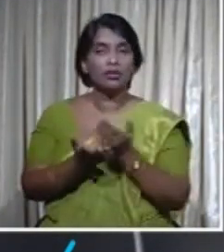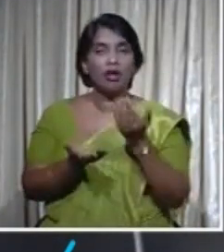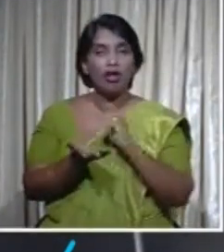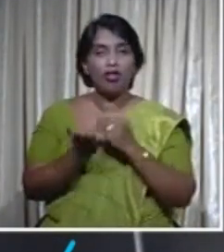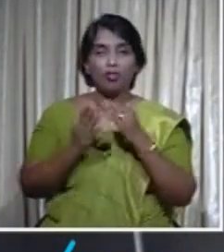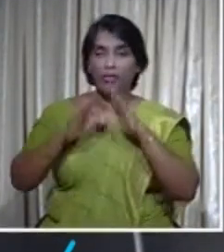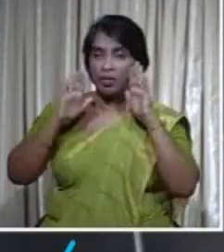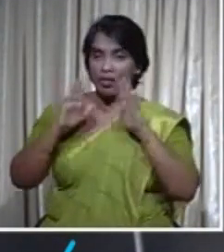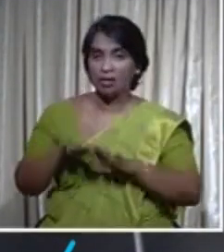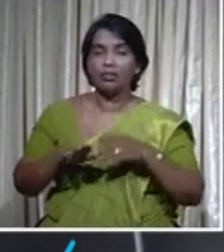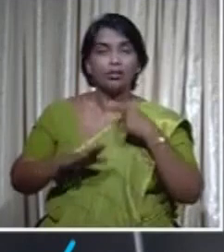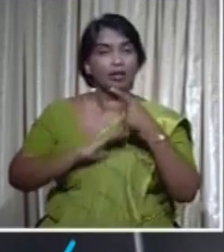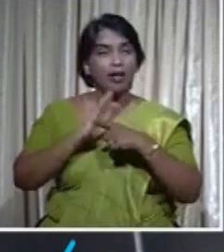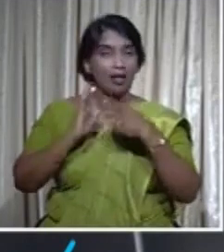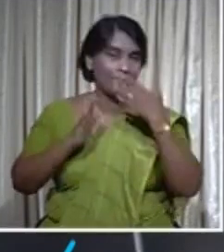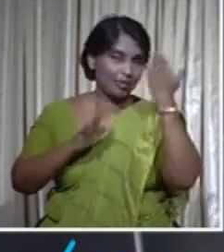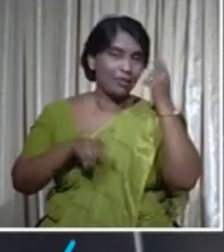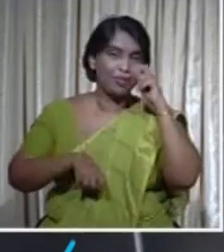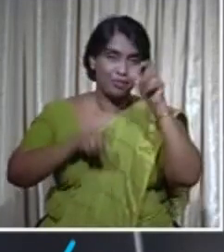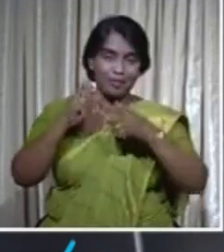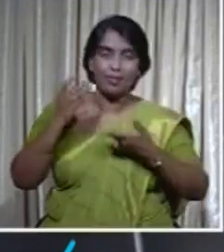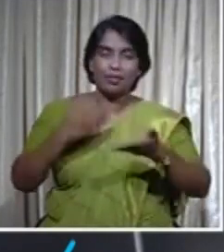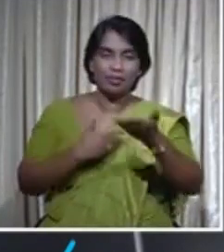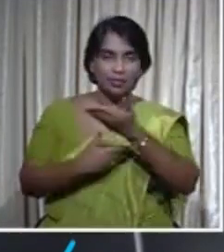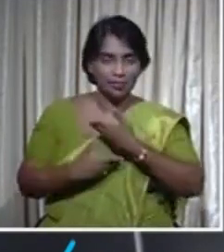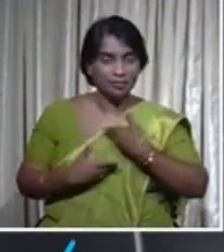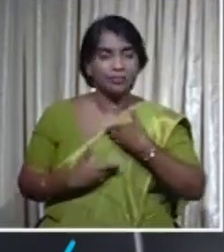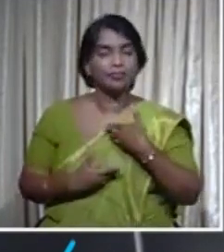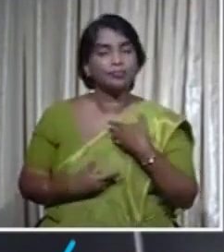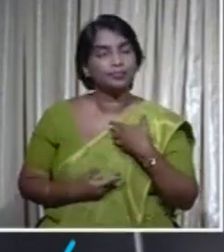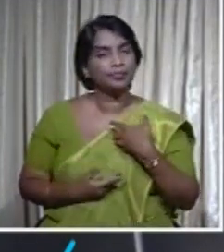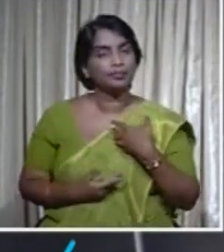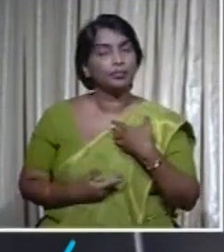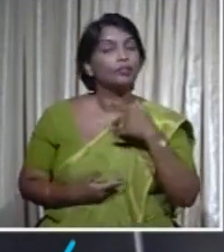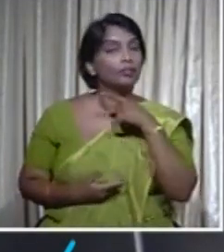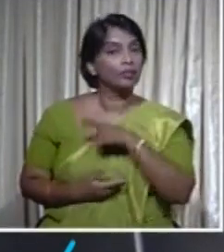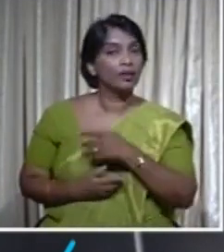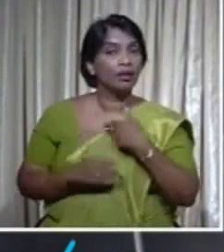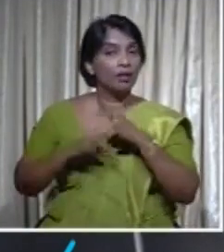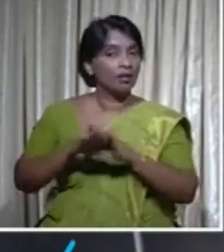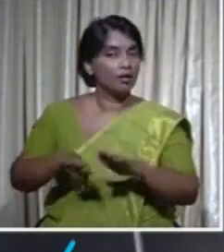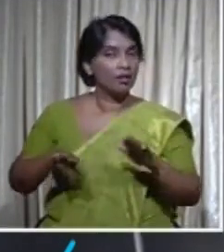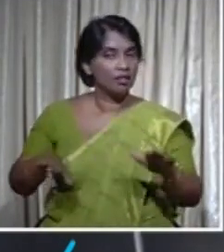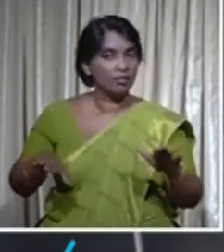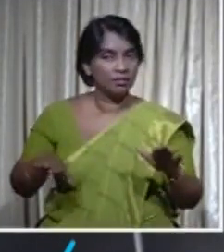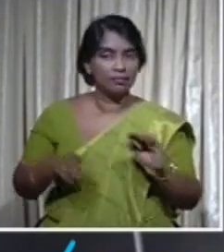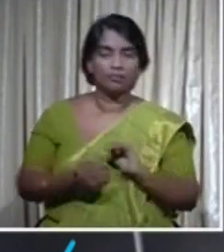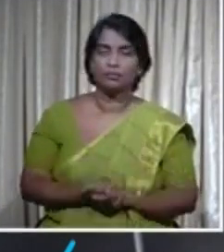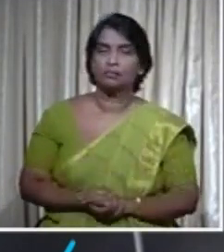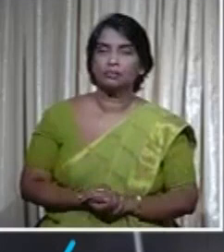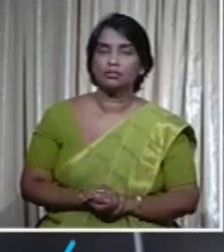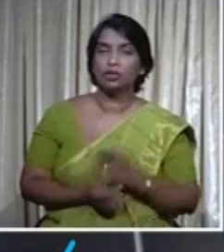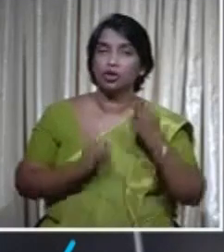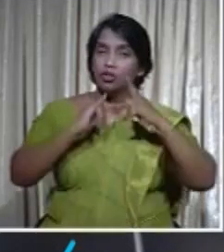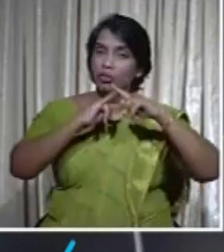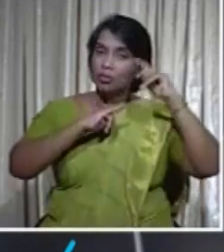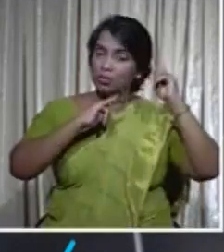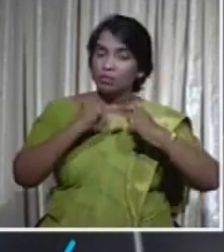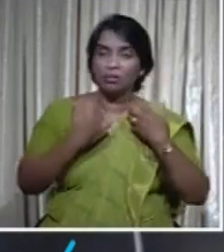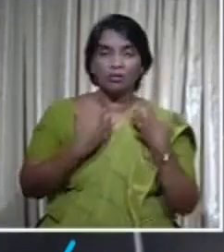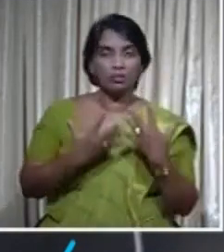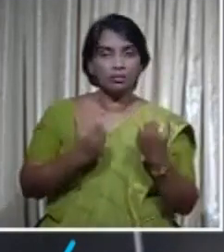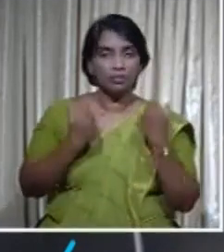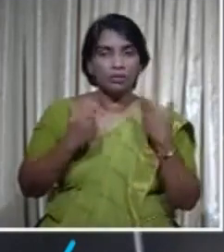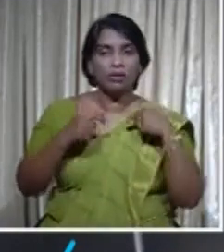வந்து மீள்குடியேற்றப்பட்ட மக்கள், அவருடைய குழந்தைகள் பட்டப்படிப்பை படித்து இன்றைக்கு வேலை